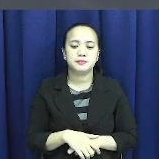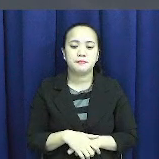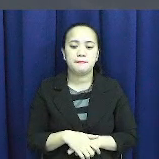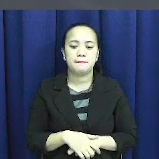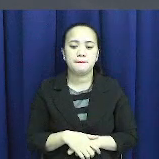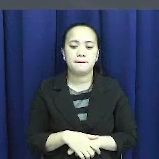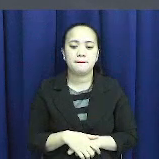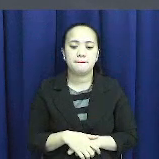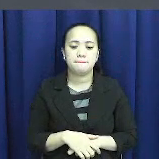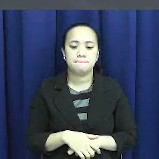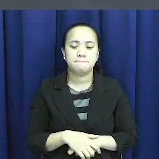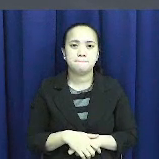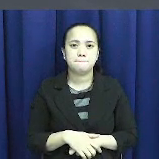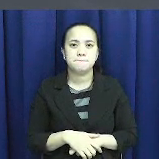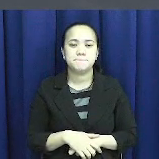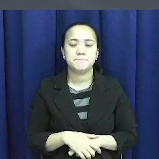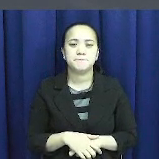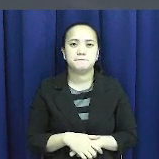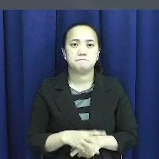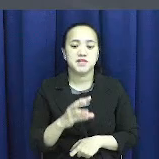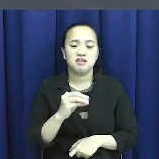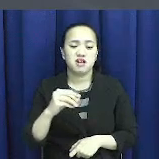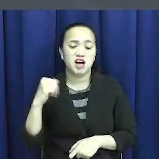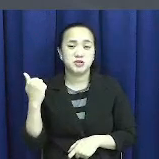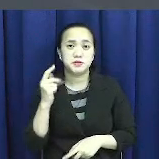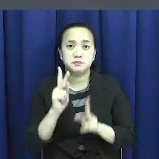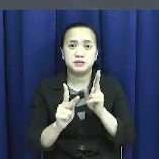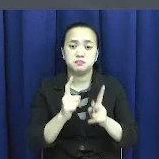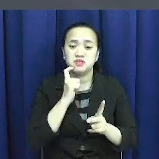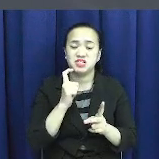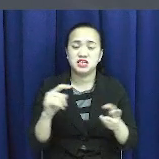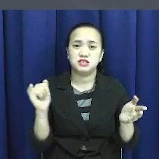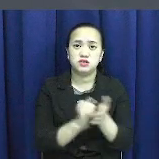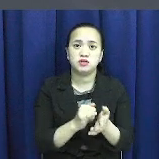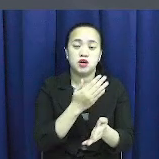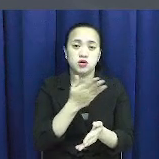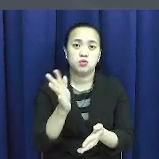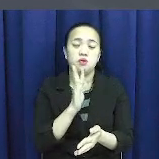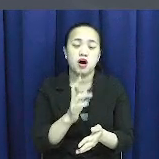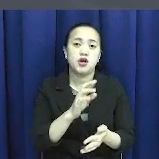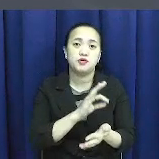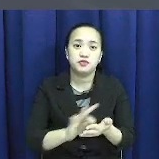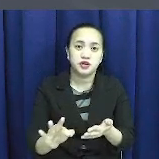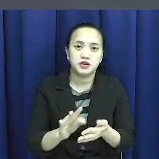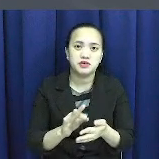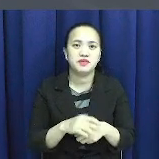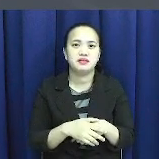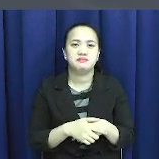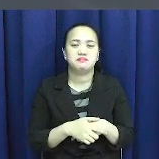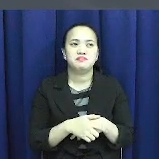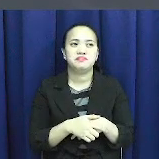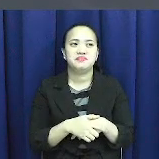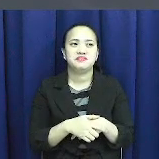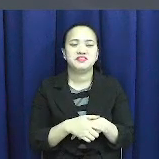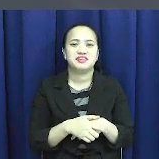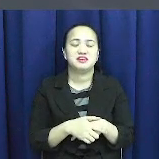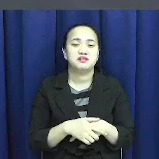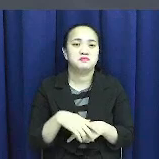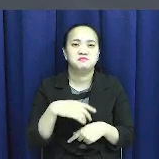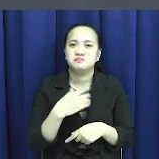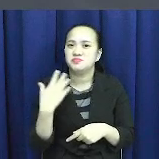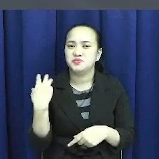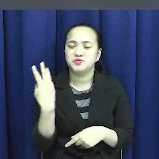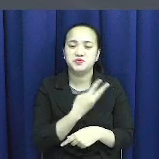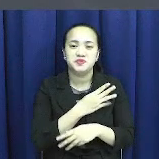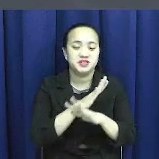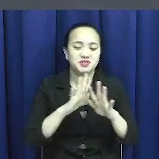magdideklara sa'yo na okay ka na, absuelto na, bili ka na lang ng bagoong, hati tayo sa mangga. Hindi po pwede po yun,